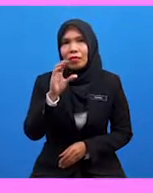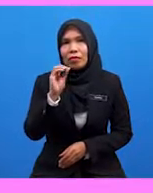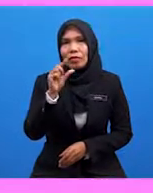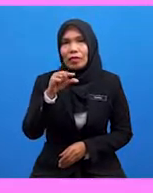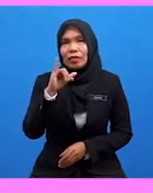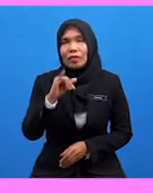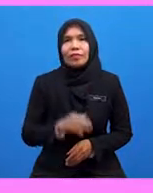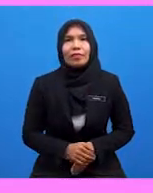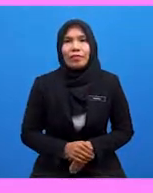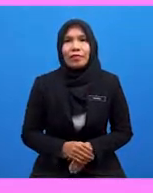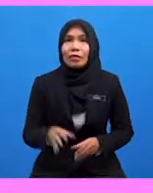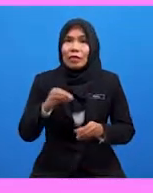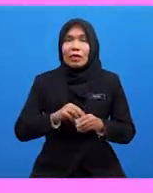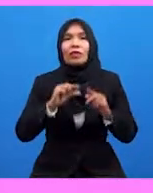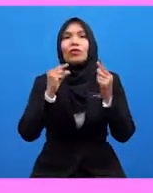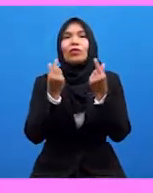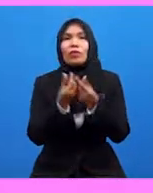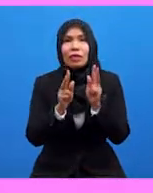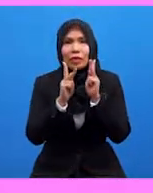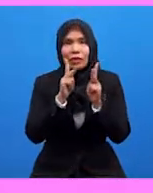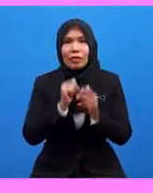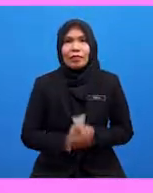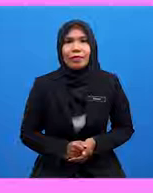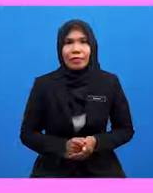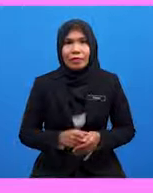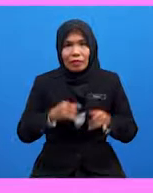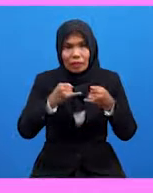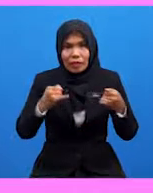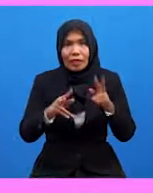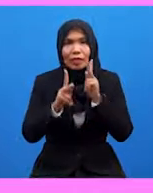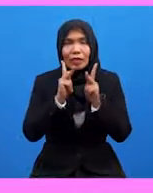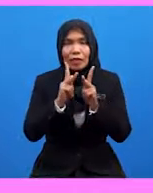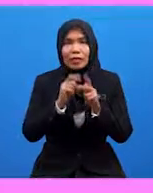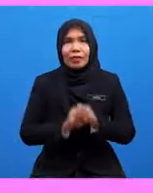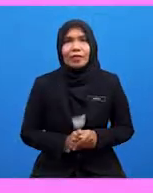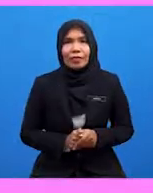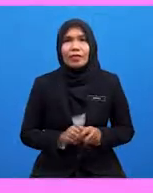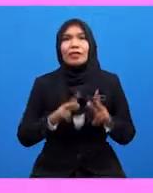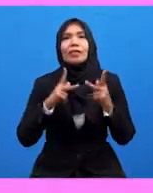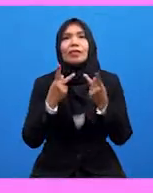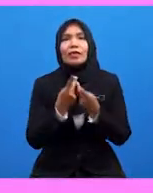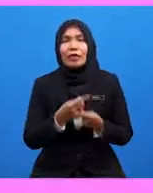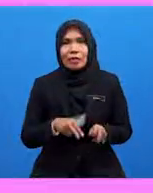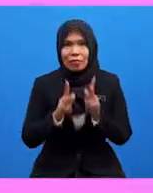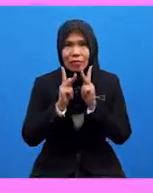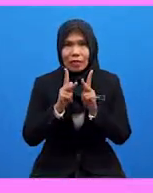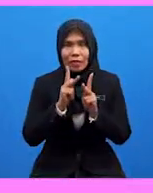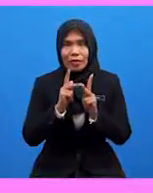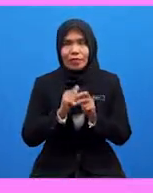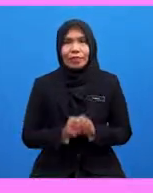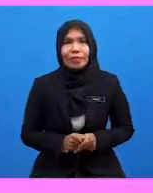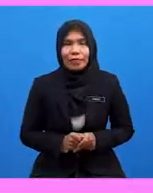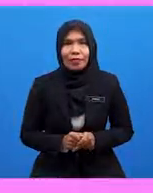golongan kata atau disebut juga jenis kata atau kelas kata atau